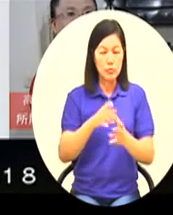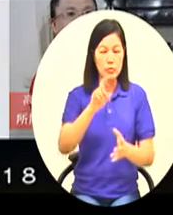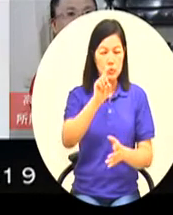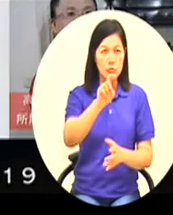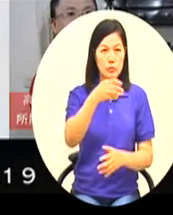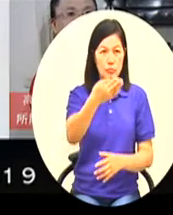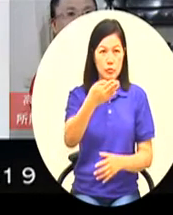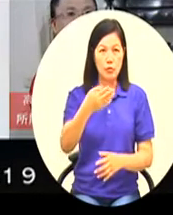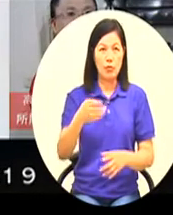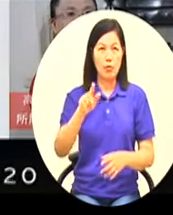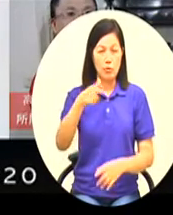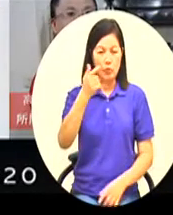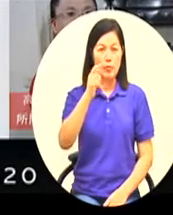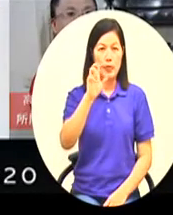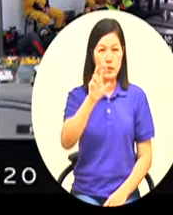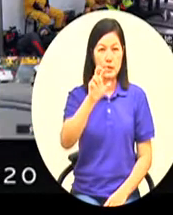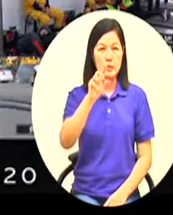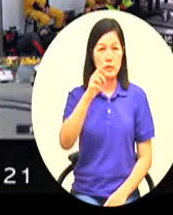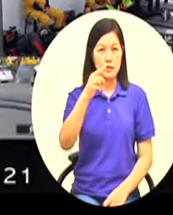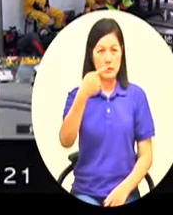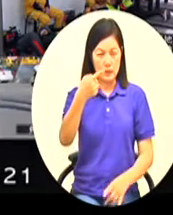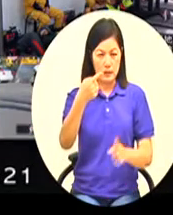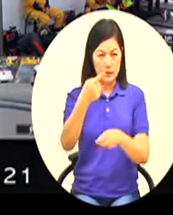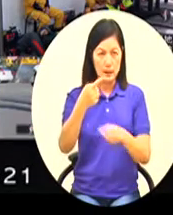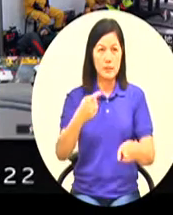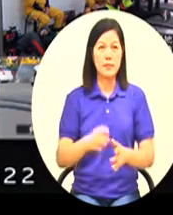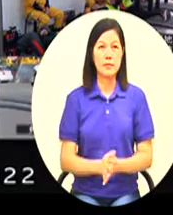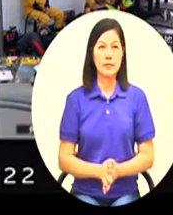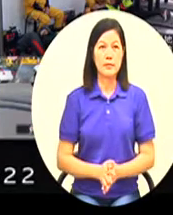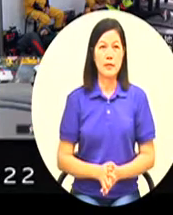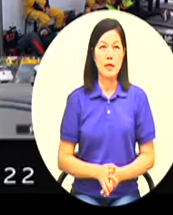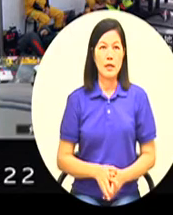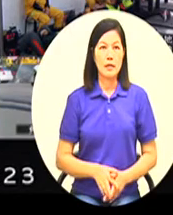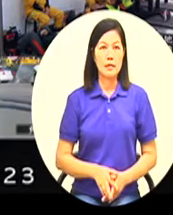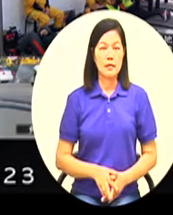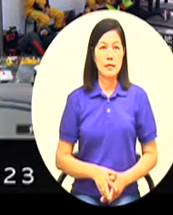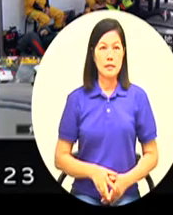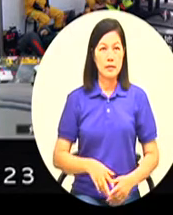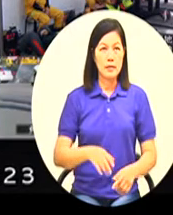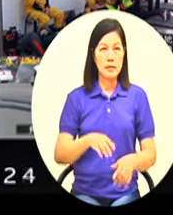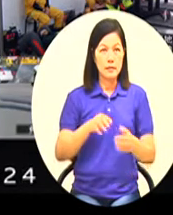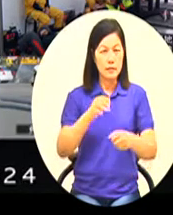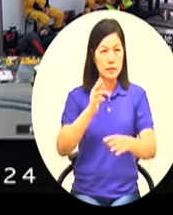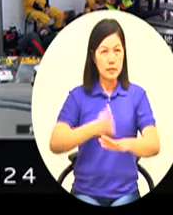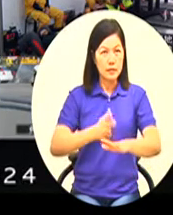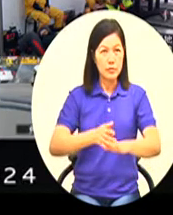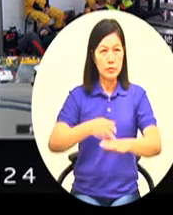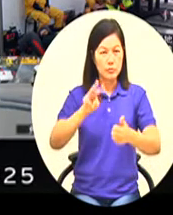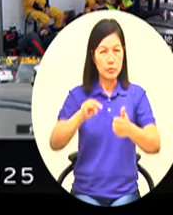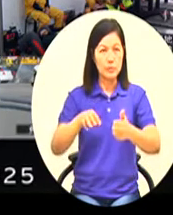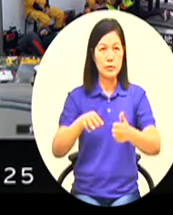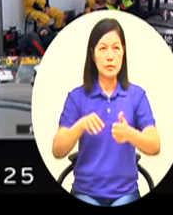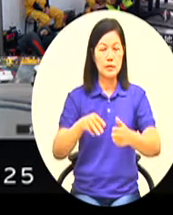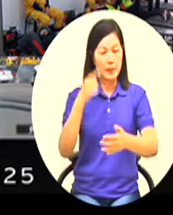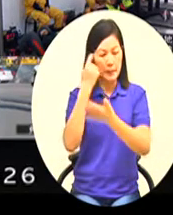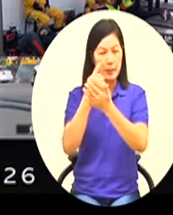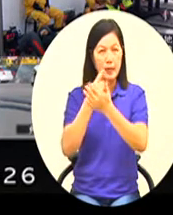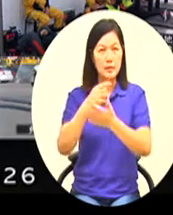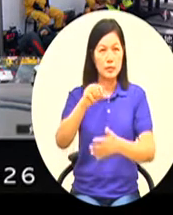671人，落实消防人员常年训练，实施技能训练，每日